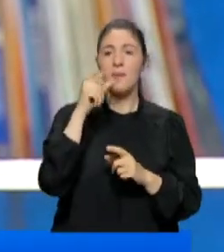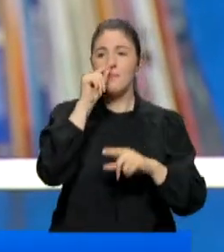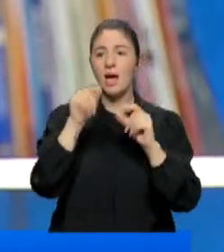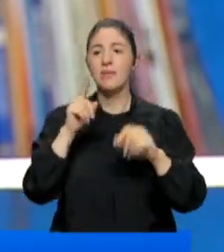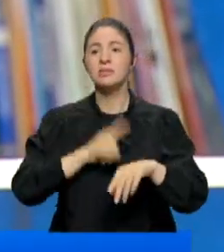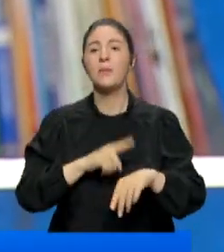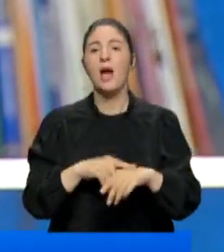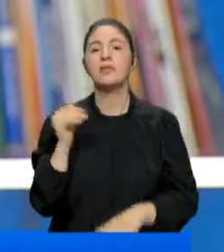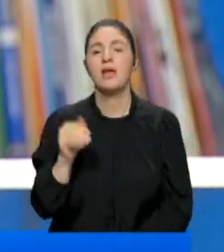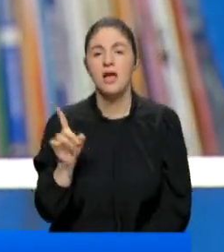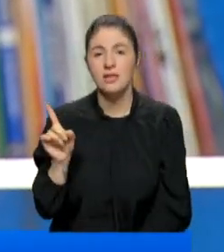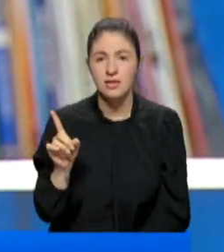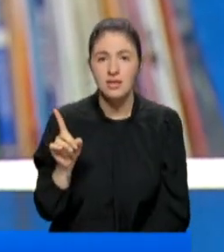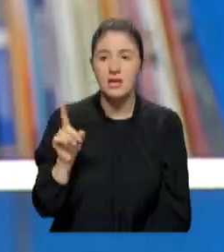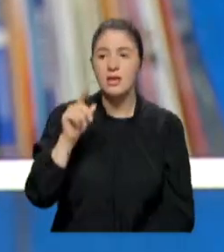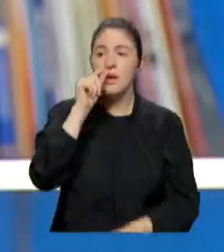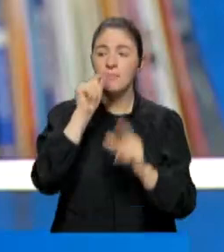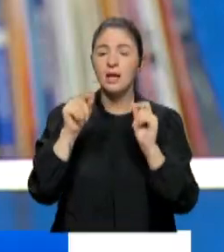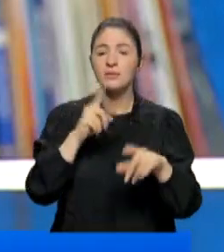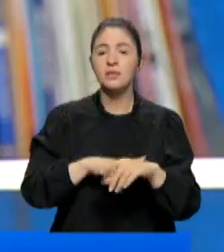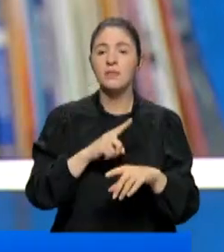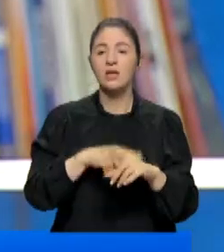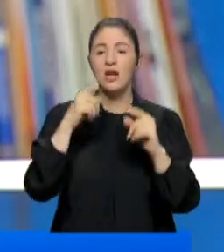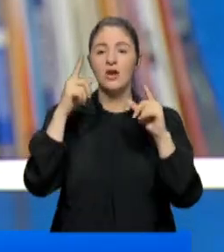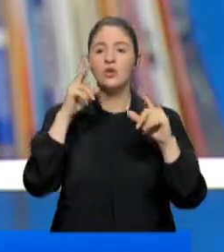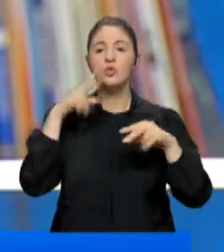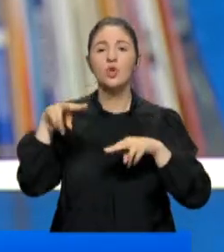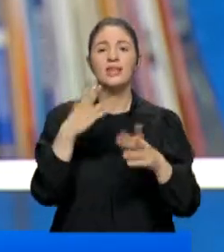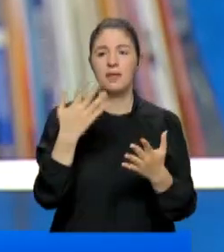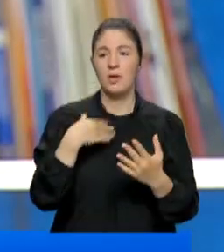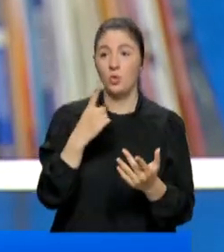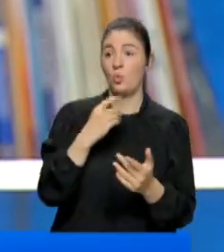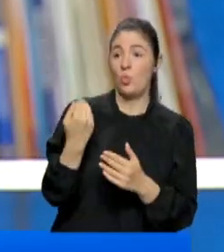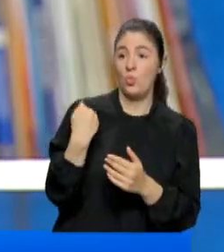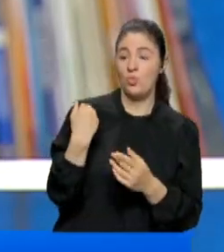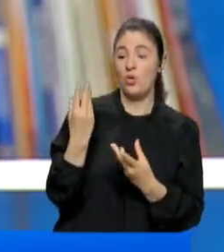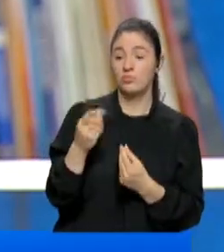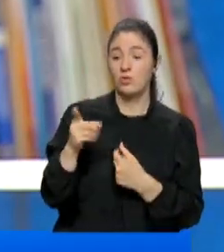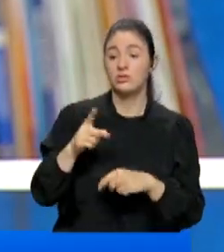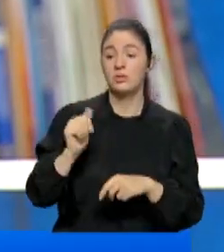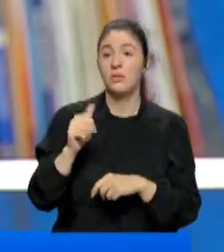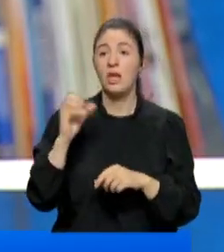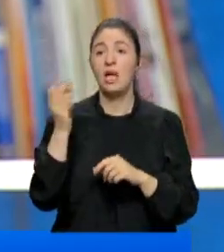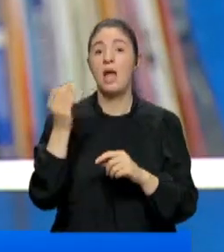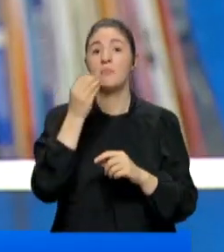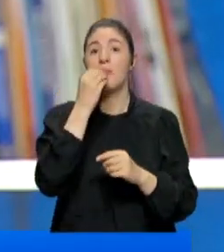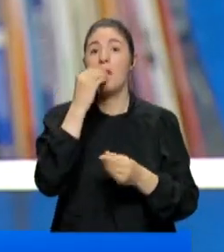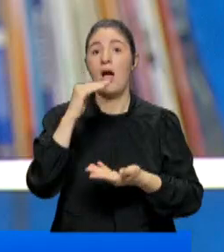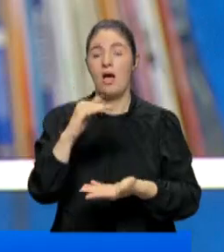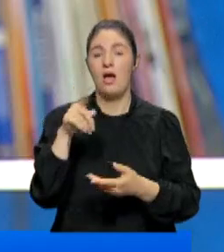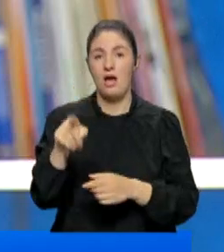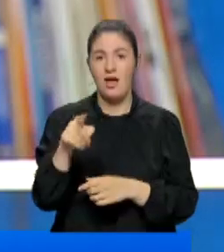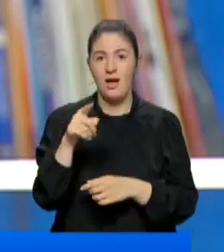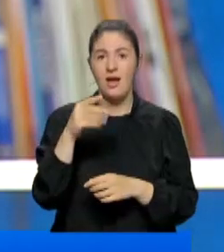pandemi dönemi geldi. Pandemi döneminin fotoğrafı ne diye bana sorarsanız, o zaman alarmlı mamalardı.